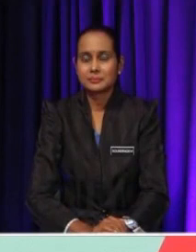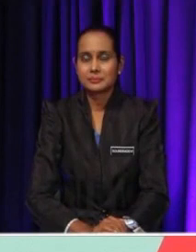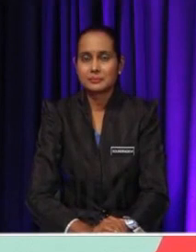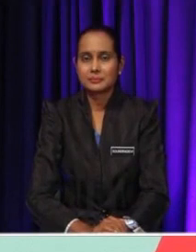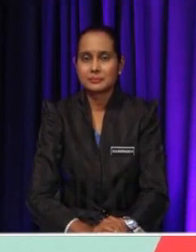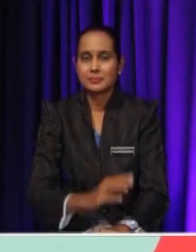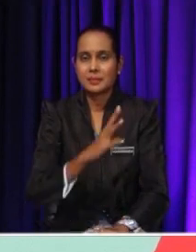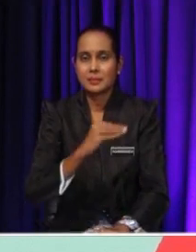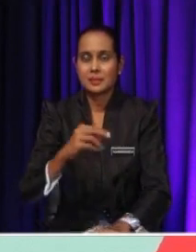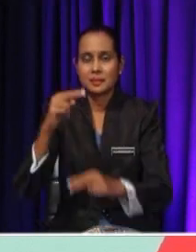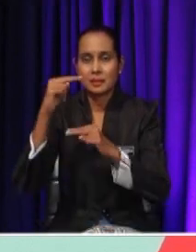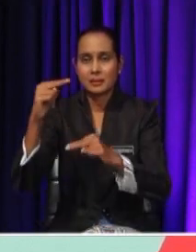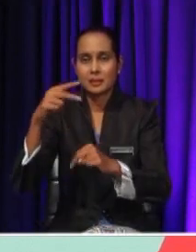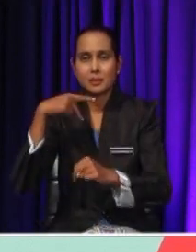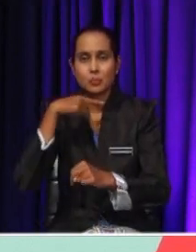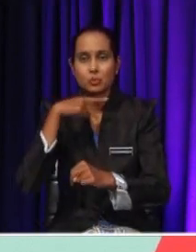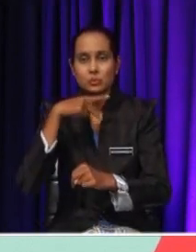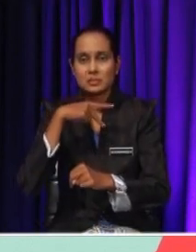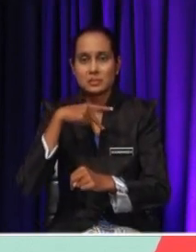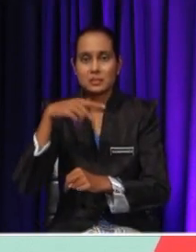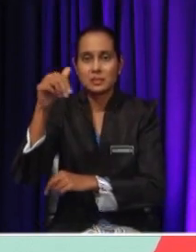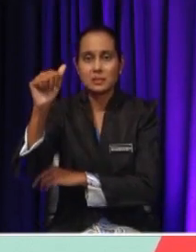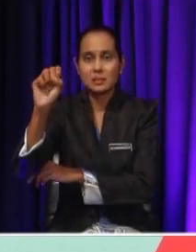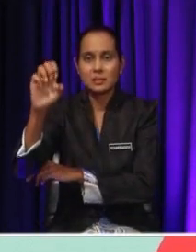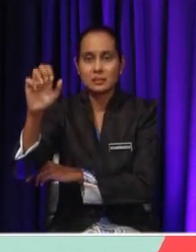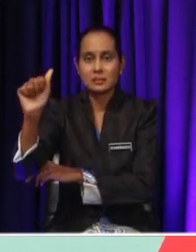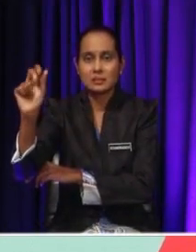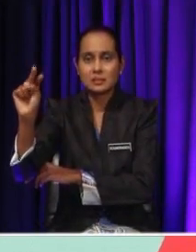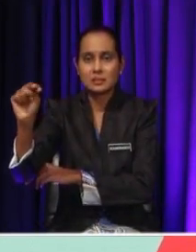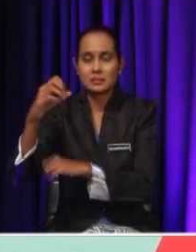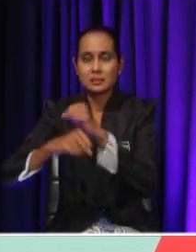puisi negara ASEAN pada 2013